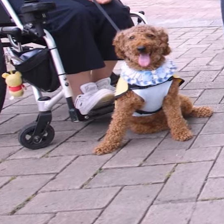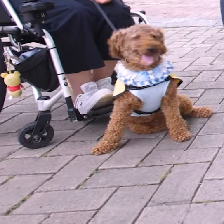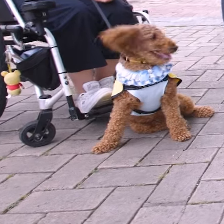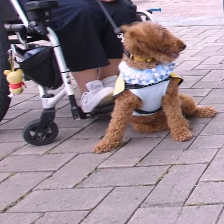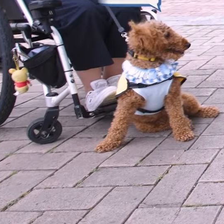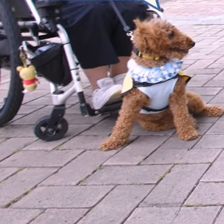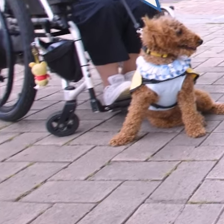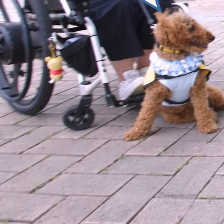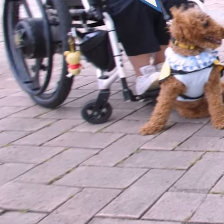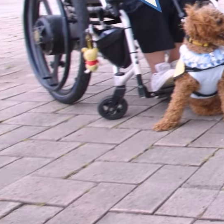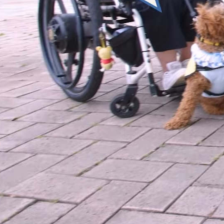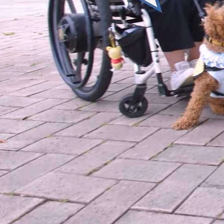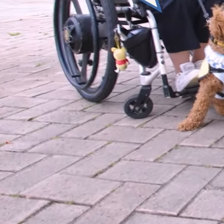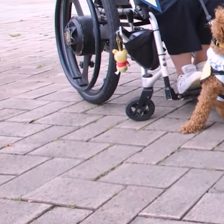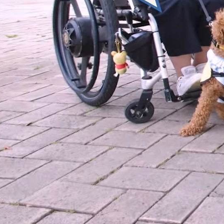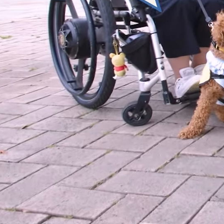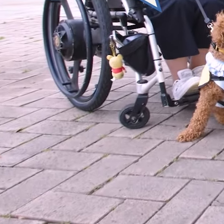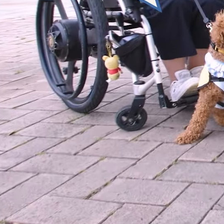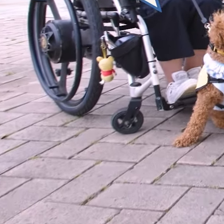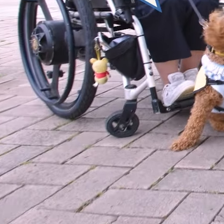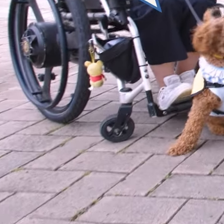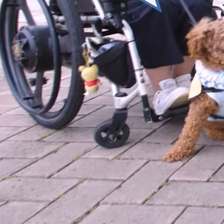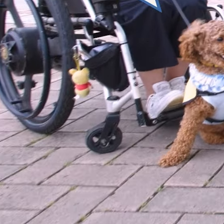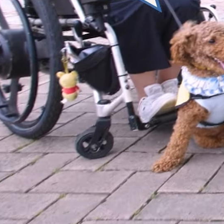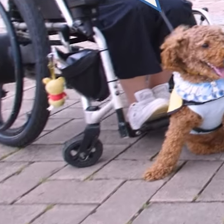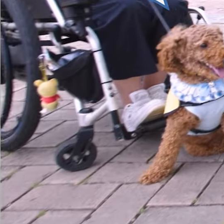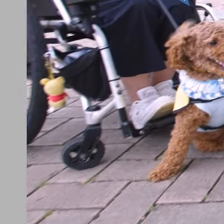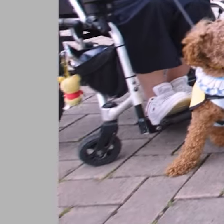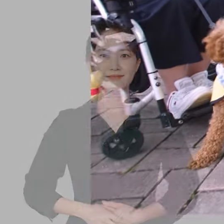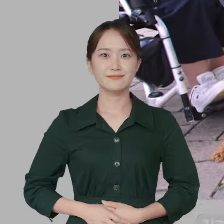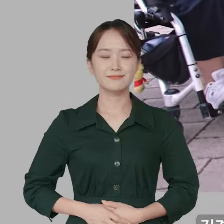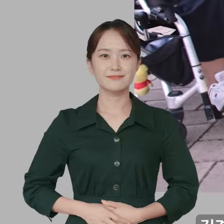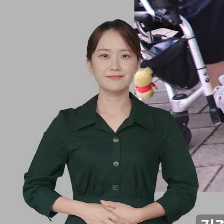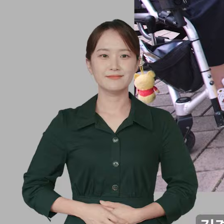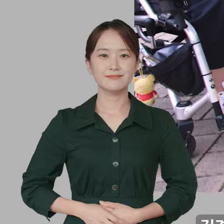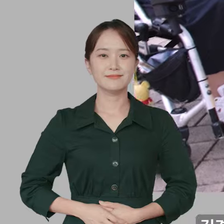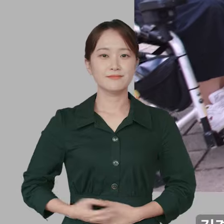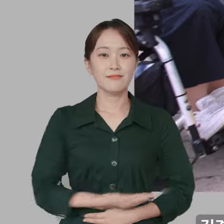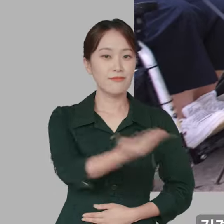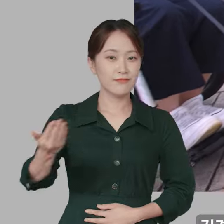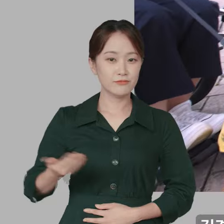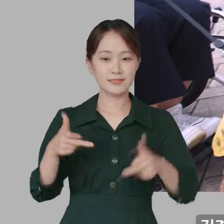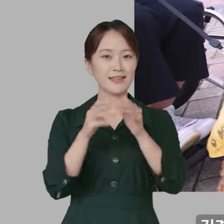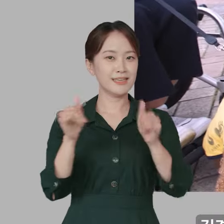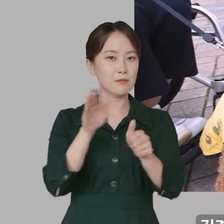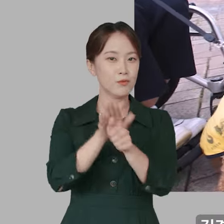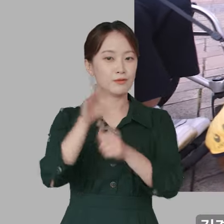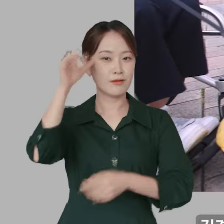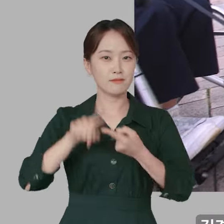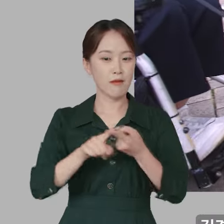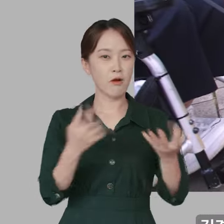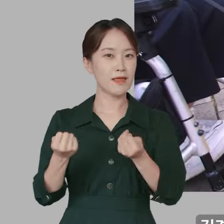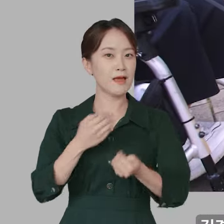자막 우리가 누구게? 장애인 보조견이라게 여러분은 장애인 보조견에 대해